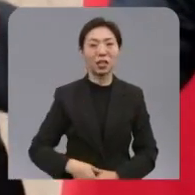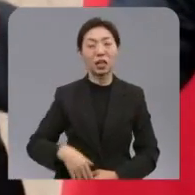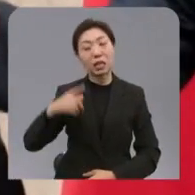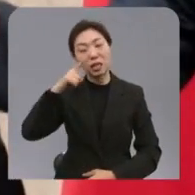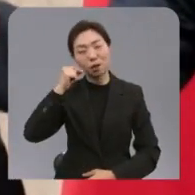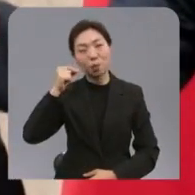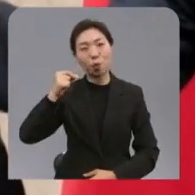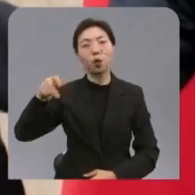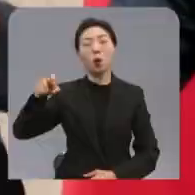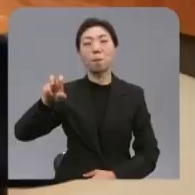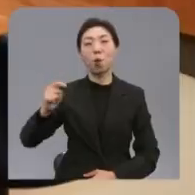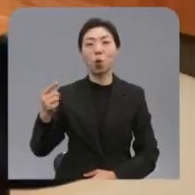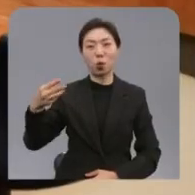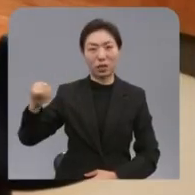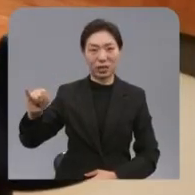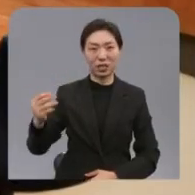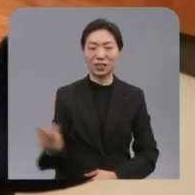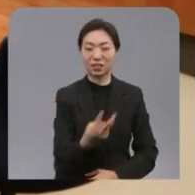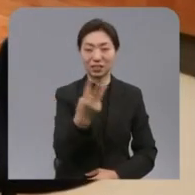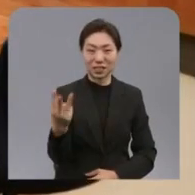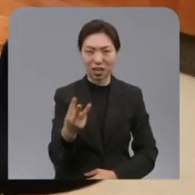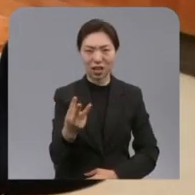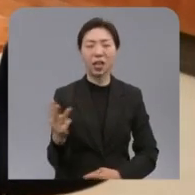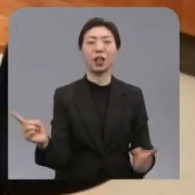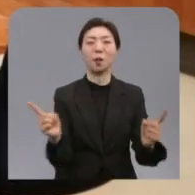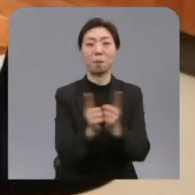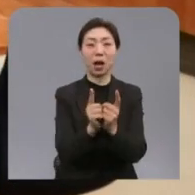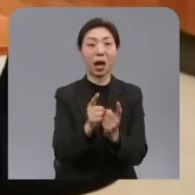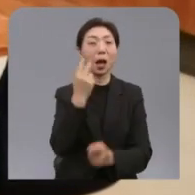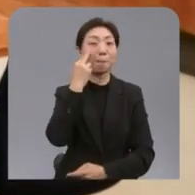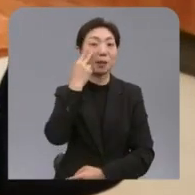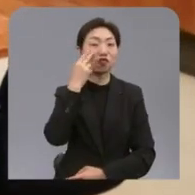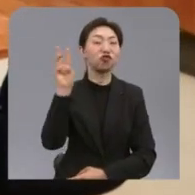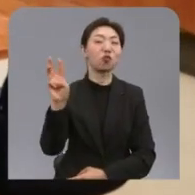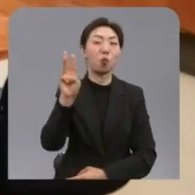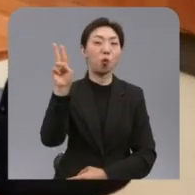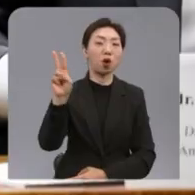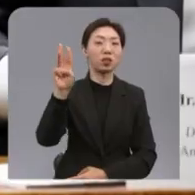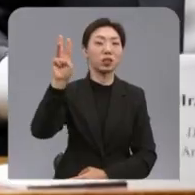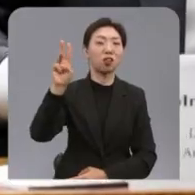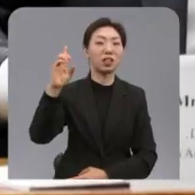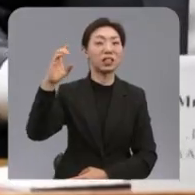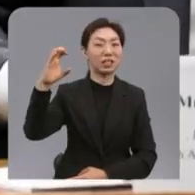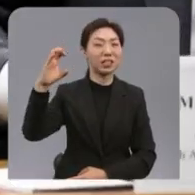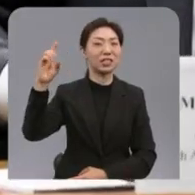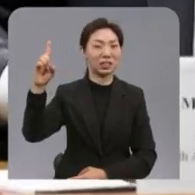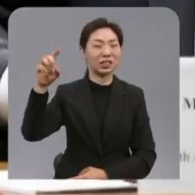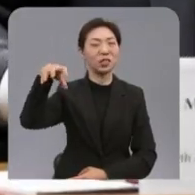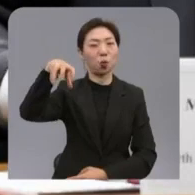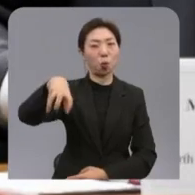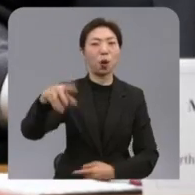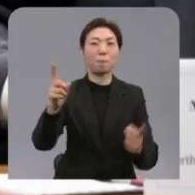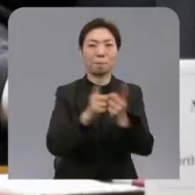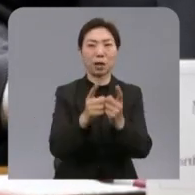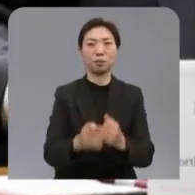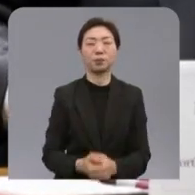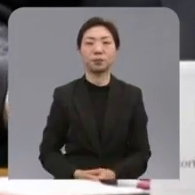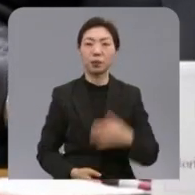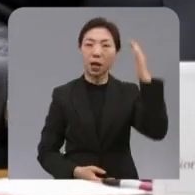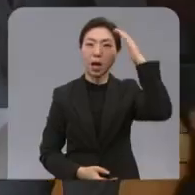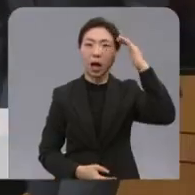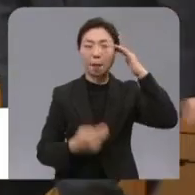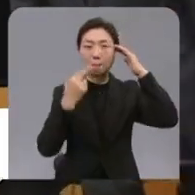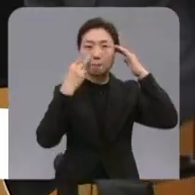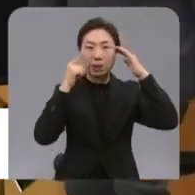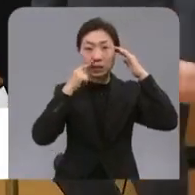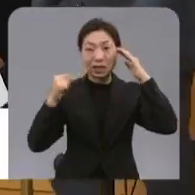ミサイルの脅威や中国の国際秩序への挑戦に対して参加国が引き続き連携し